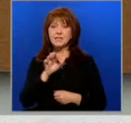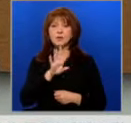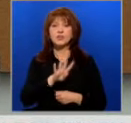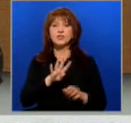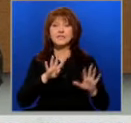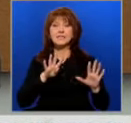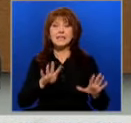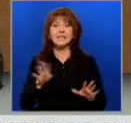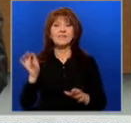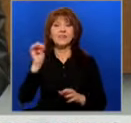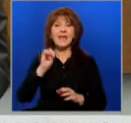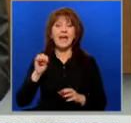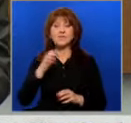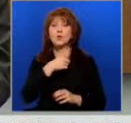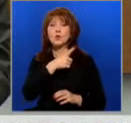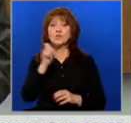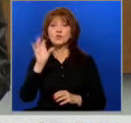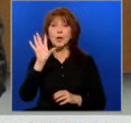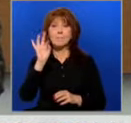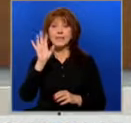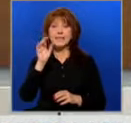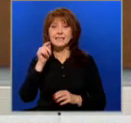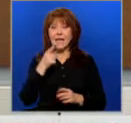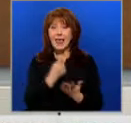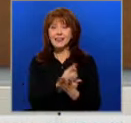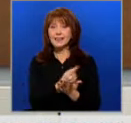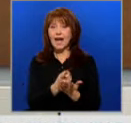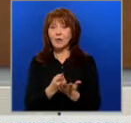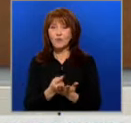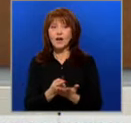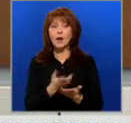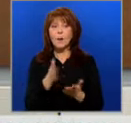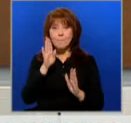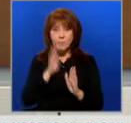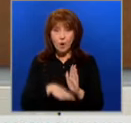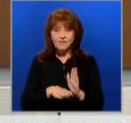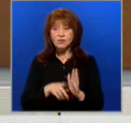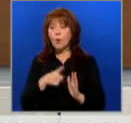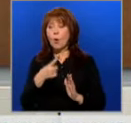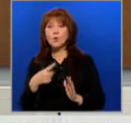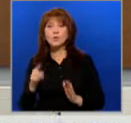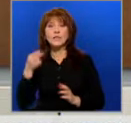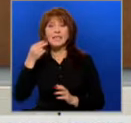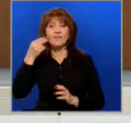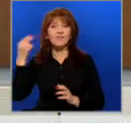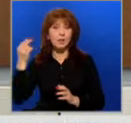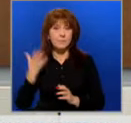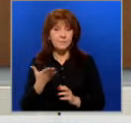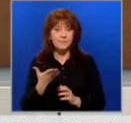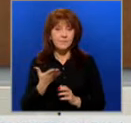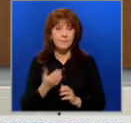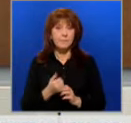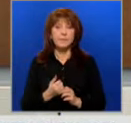милиона евро е за 150 машини, т.е. по-ефтино, отколкото всички останали предложения на фирми. А за 195 машини е